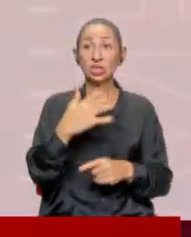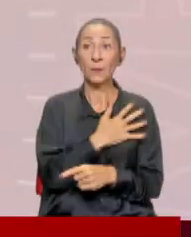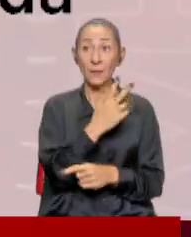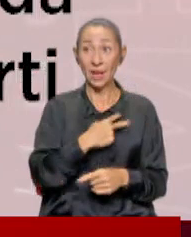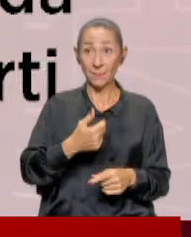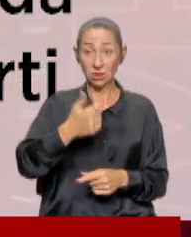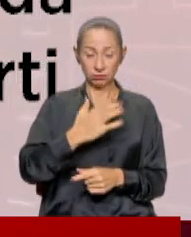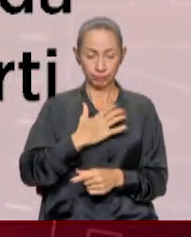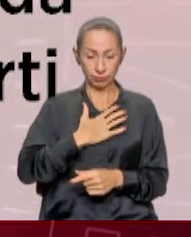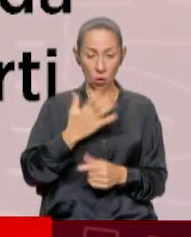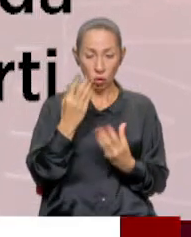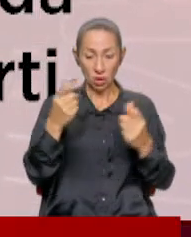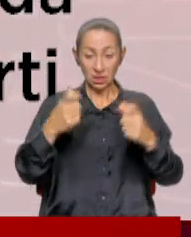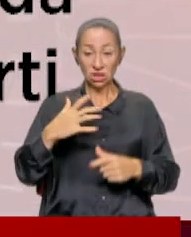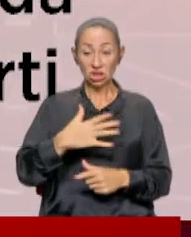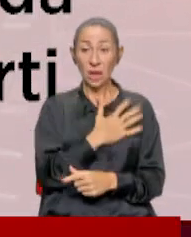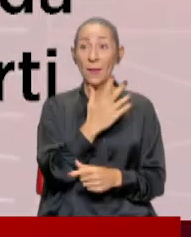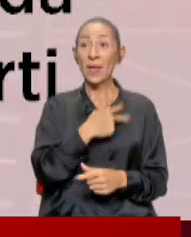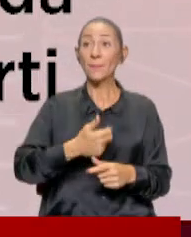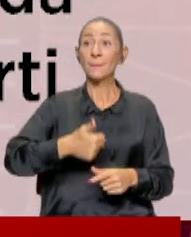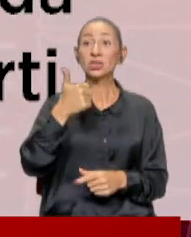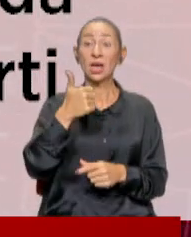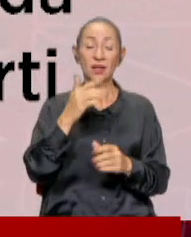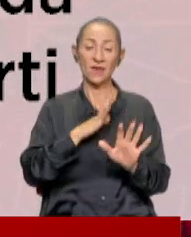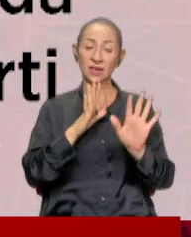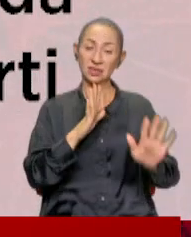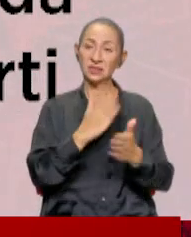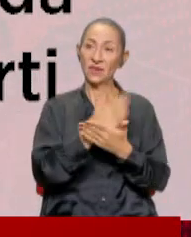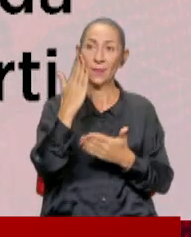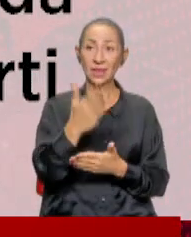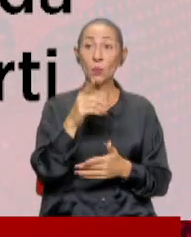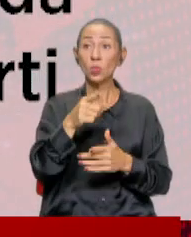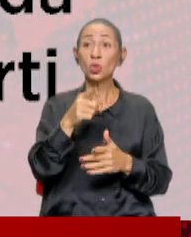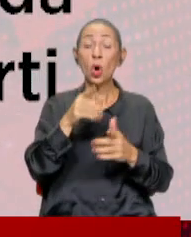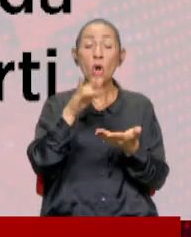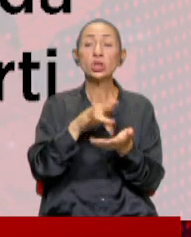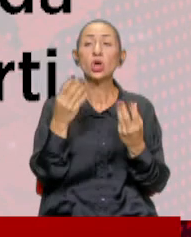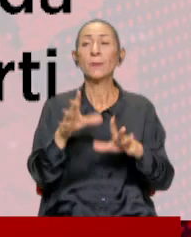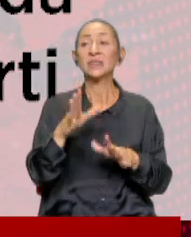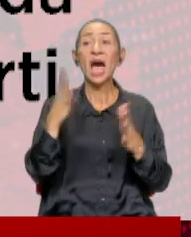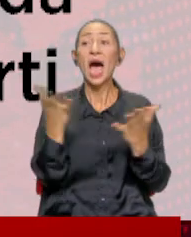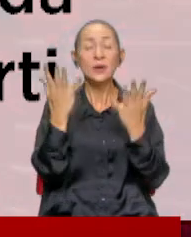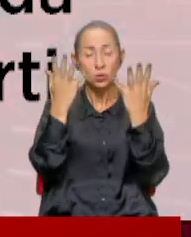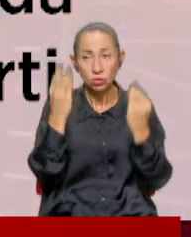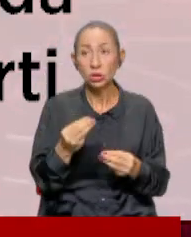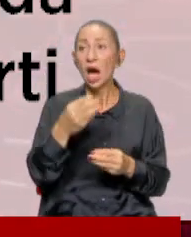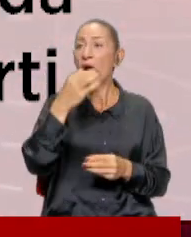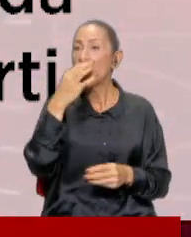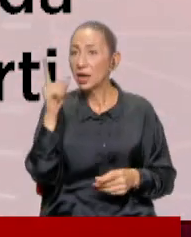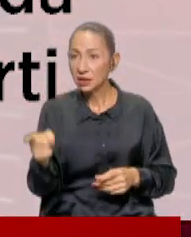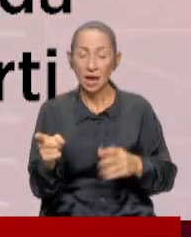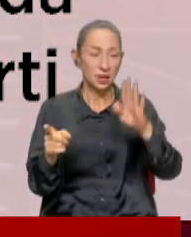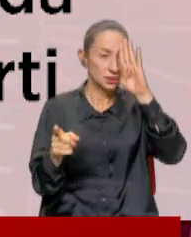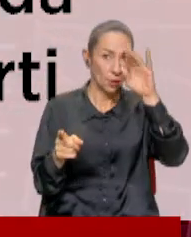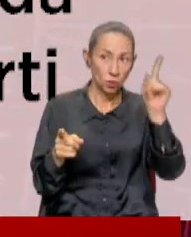CHP'li belediye başkanlarının olduğu yerde CHP'li belediye başkanları vardır devam eder. Bunun ortası olmaz. Her halükarda Ankara'da